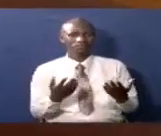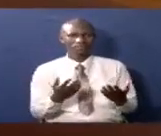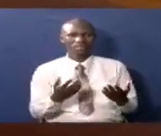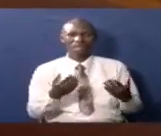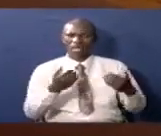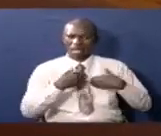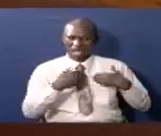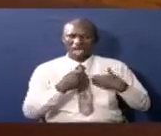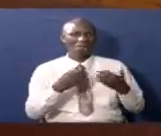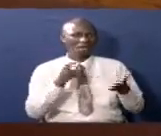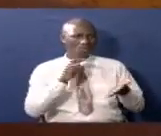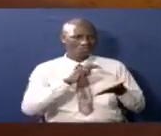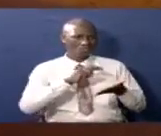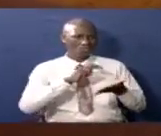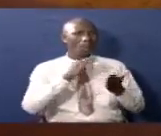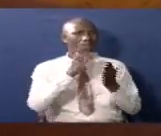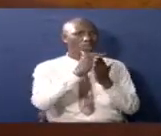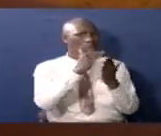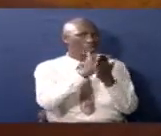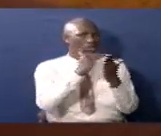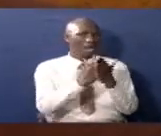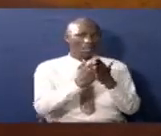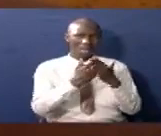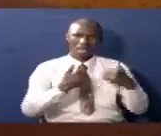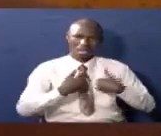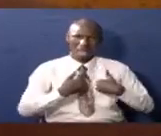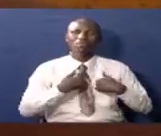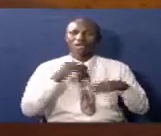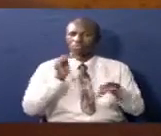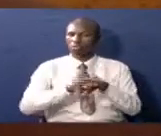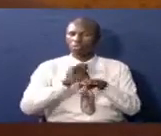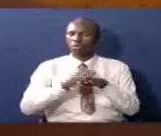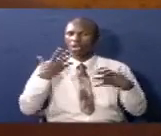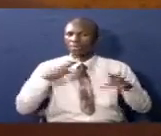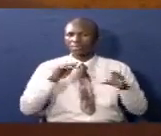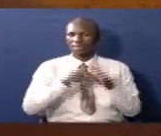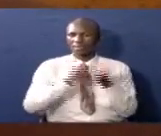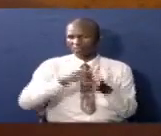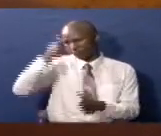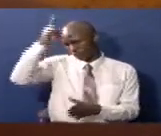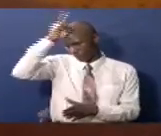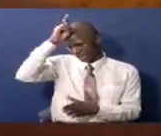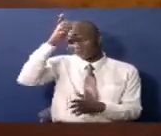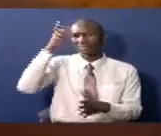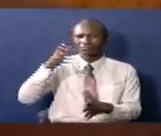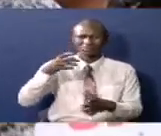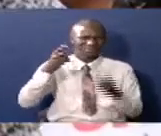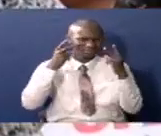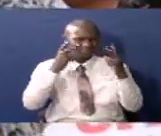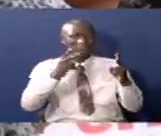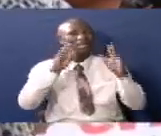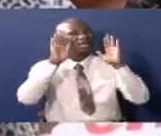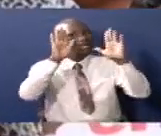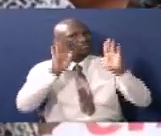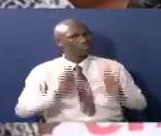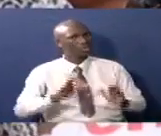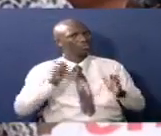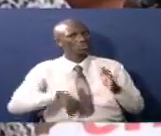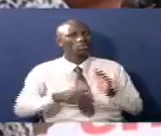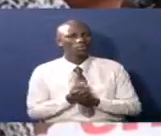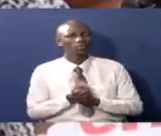pethi wana initiative ya Good Samaritans ma village alama naoni ya webata wa